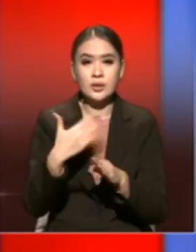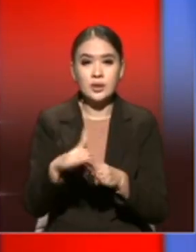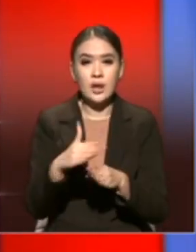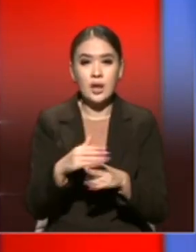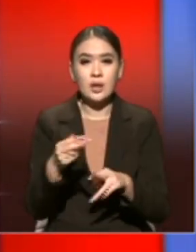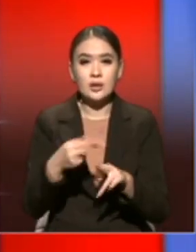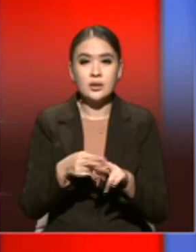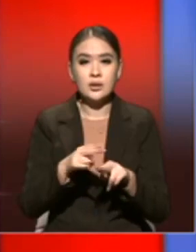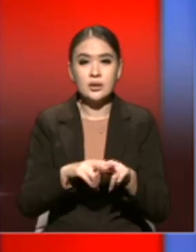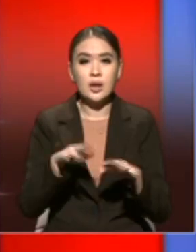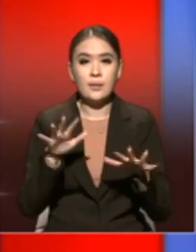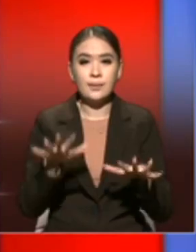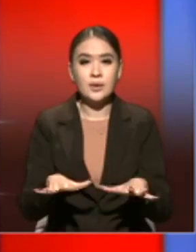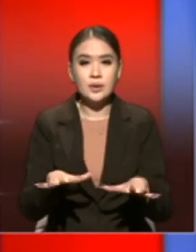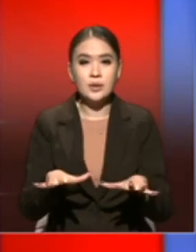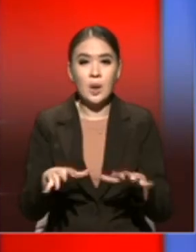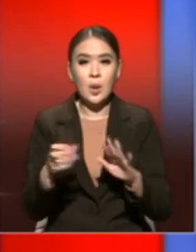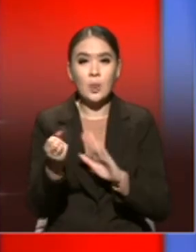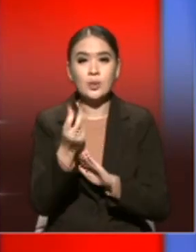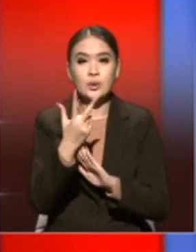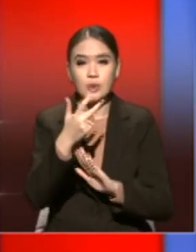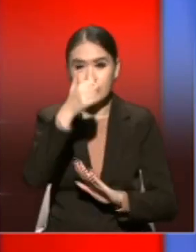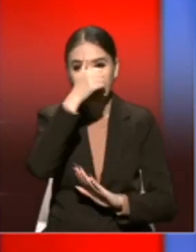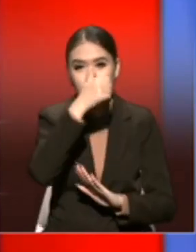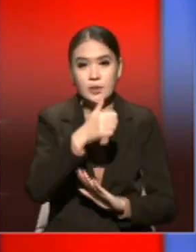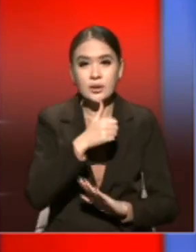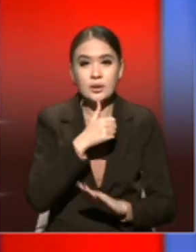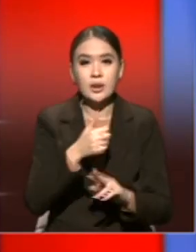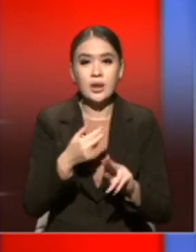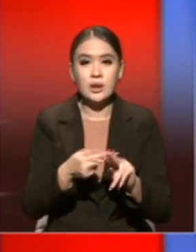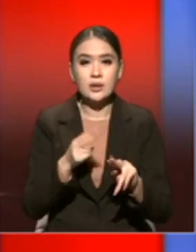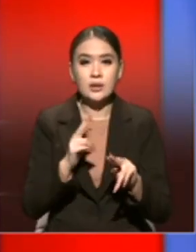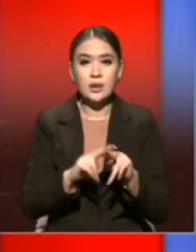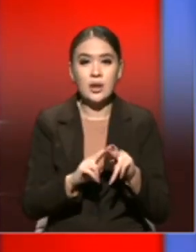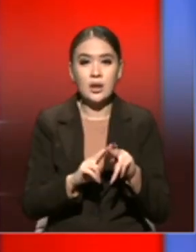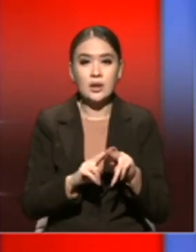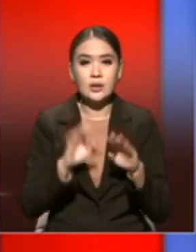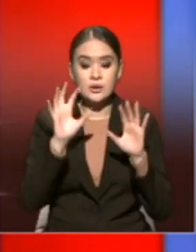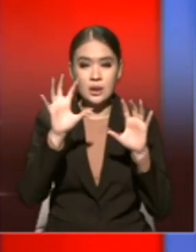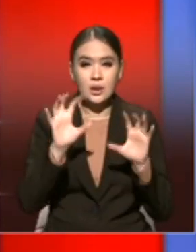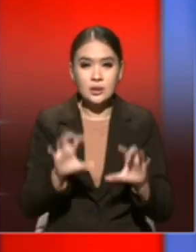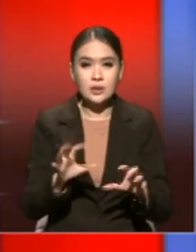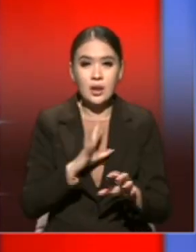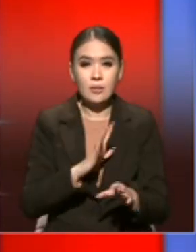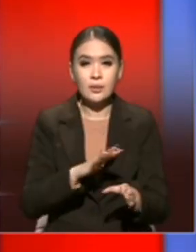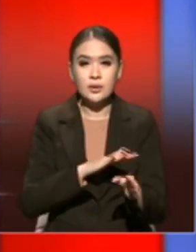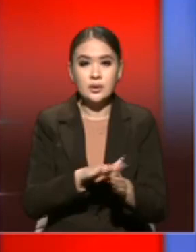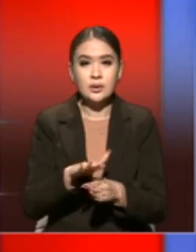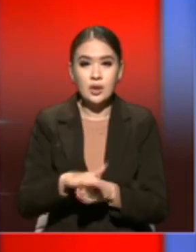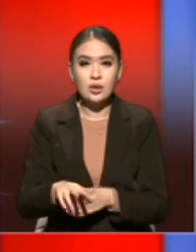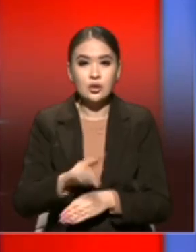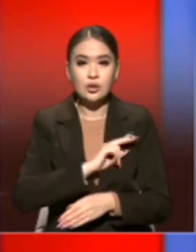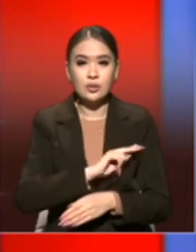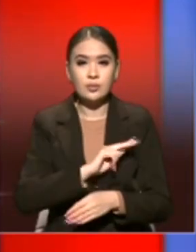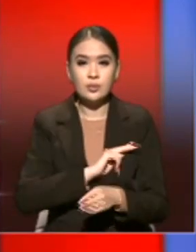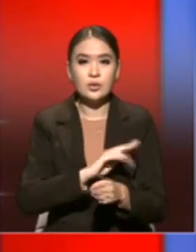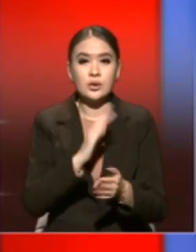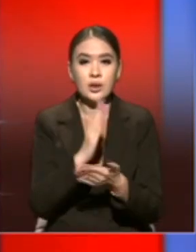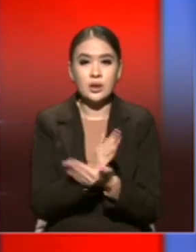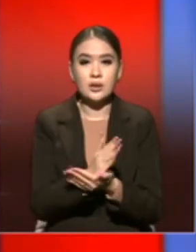сол тізімді түсіріп, 13 айға тоғаттайды. Ол заңдастырылған. Бұл жұмыспен нақты жұмыс жүріліп жатыр.